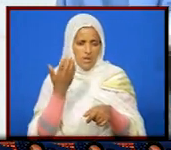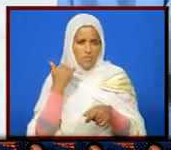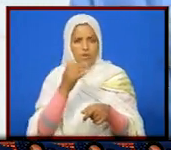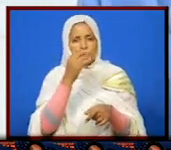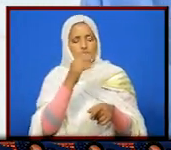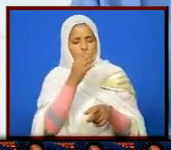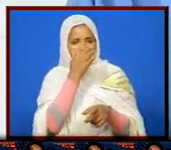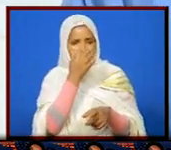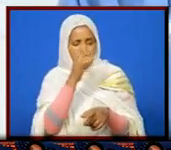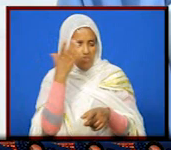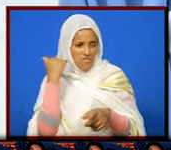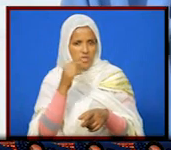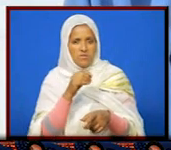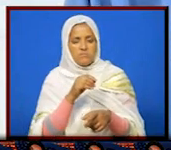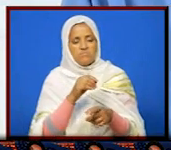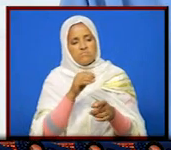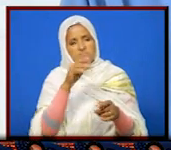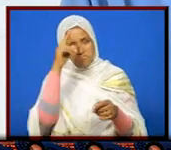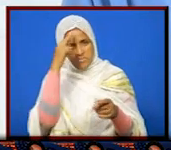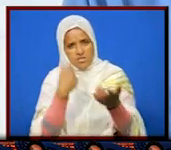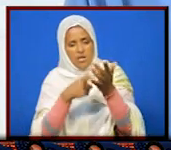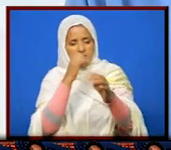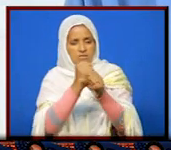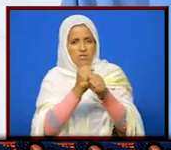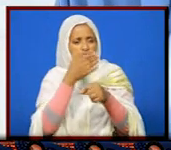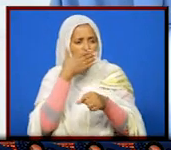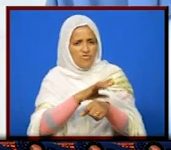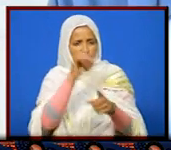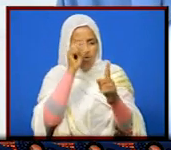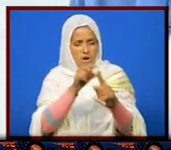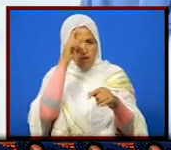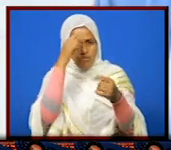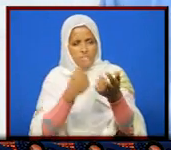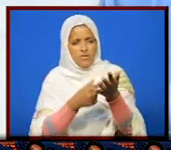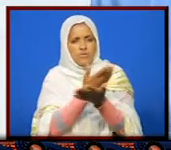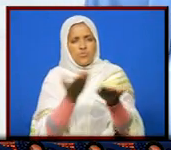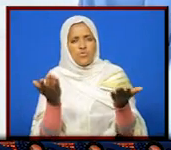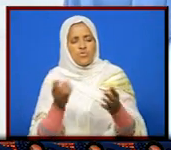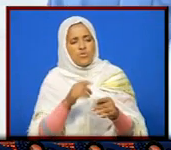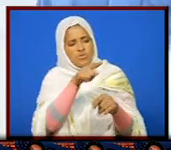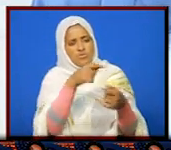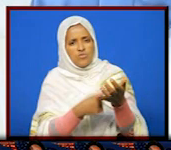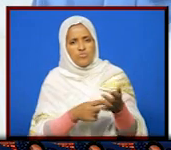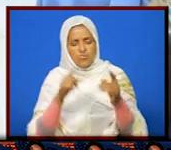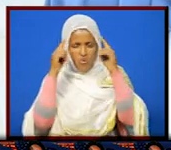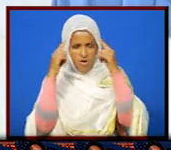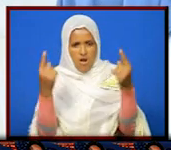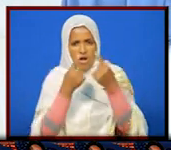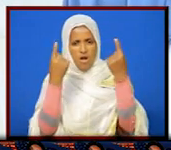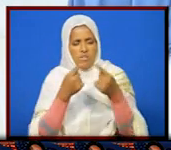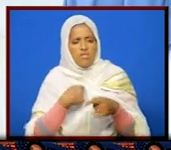ወይም የነበራቸው ትዕቢት ስላለቀቃቸው ስራቸውን ይዘው ስለተነሱ በትዕቢት ቃል ወያወሱ ሀጣን ይላል